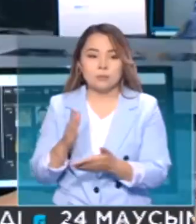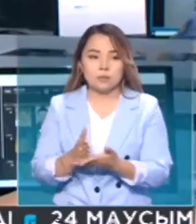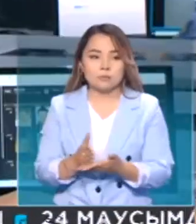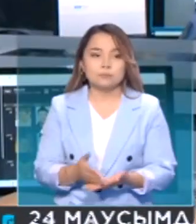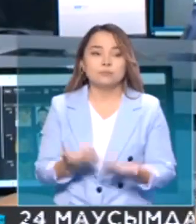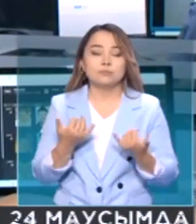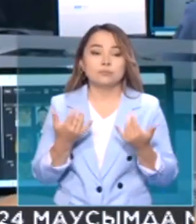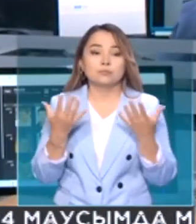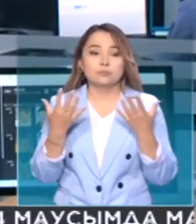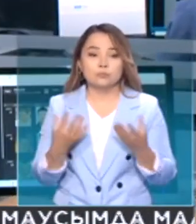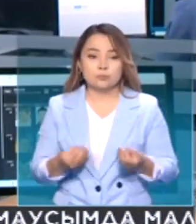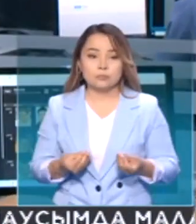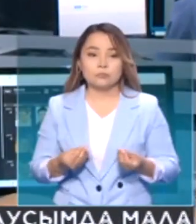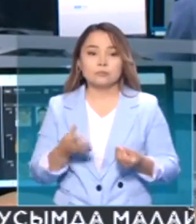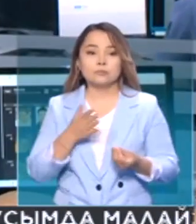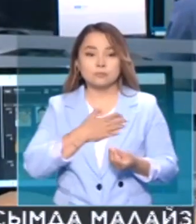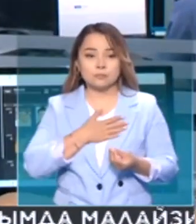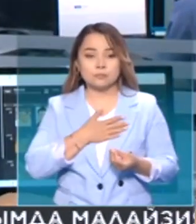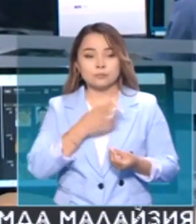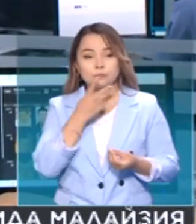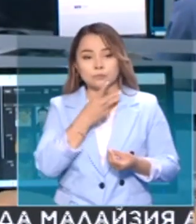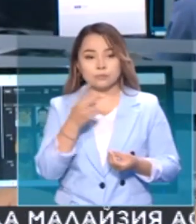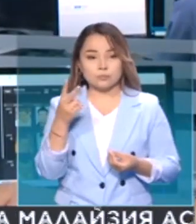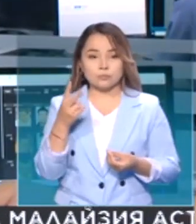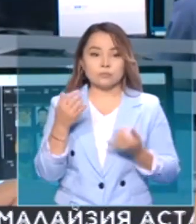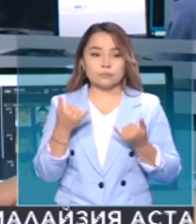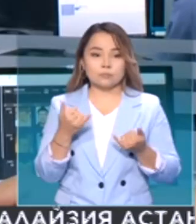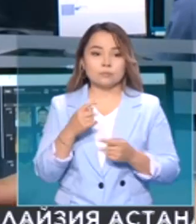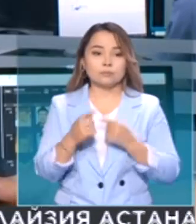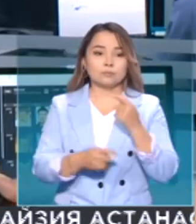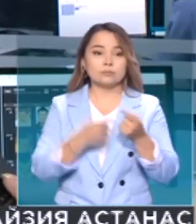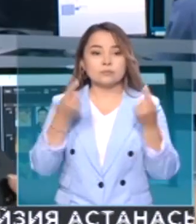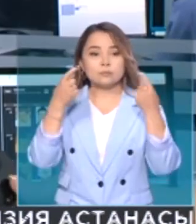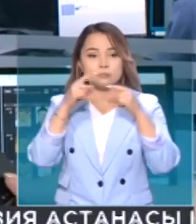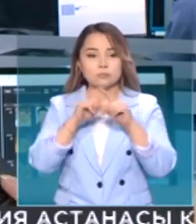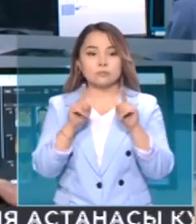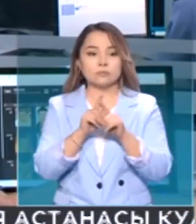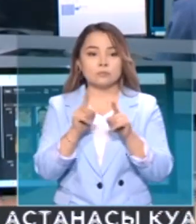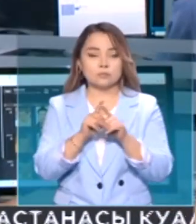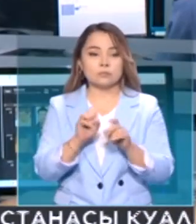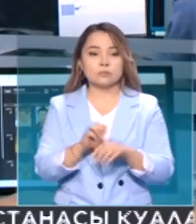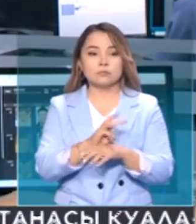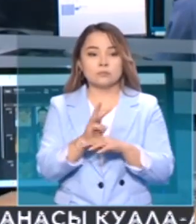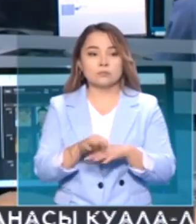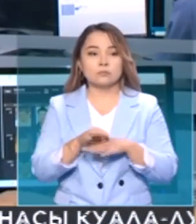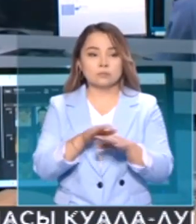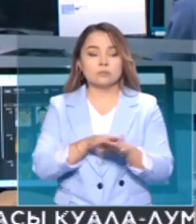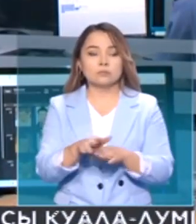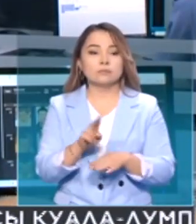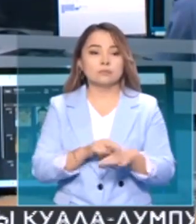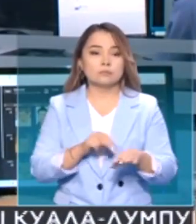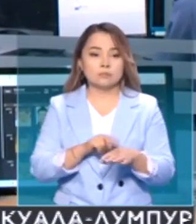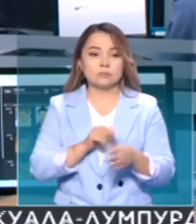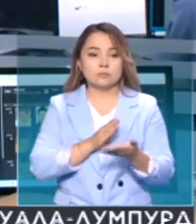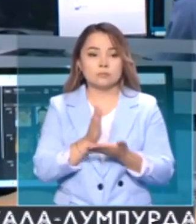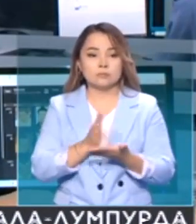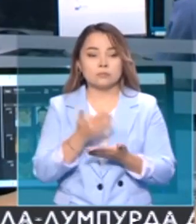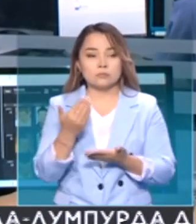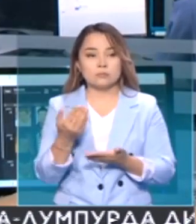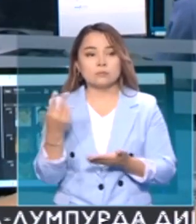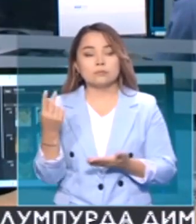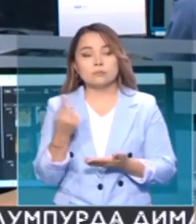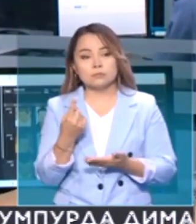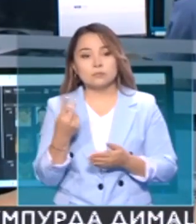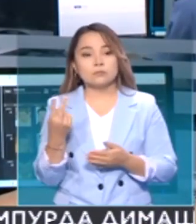Дегенмен бүгінгі кезде мен қазір көзім жетіп отқан нәрсе мынау материалдық техникалық тұрғыдан қамтамасыз етілуі полиция қызметкерлерінің. Ол бір,